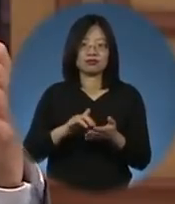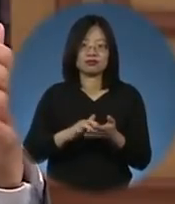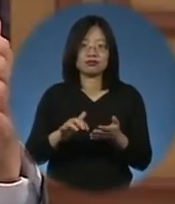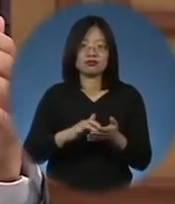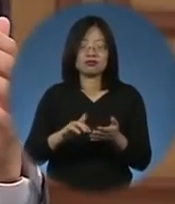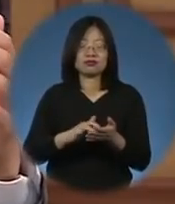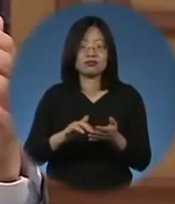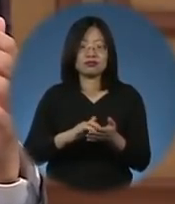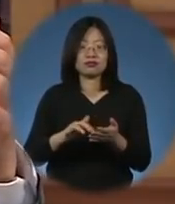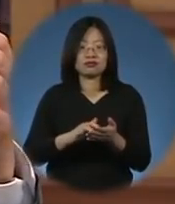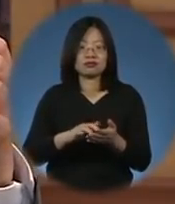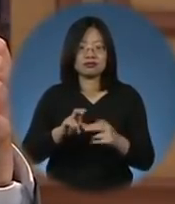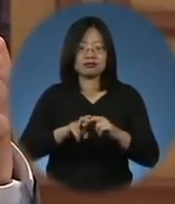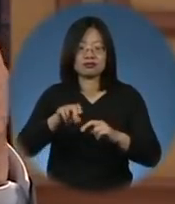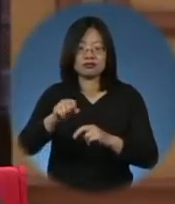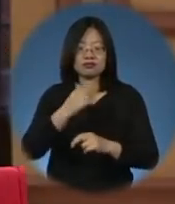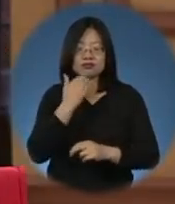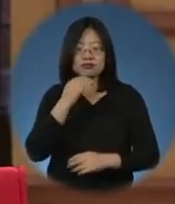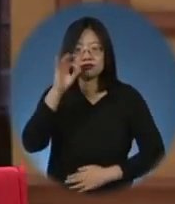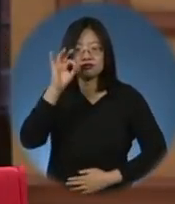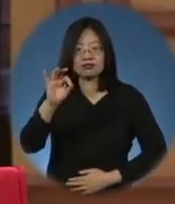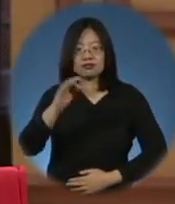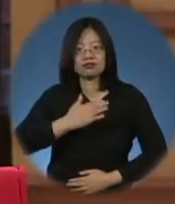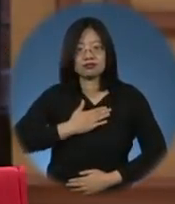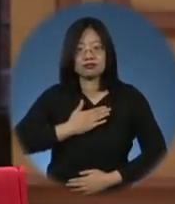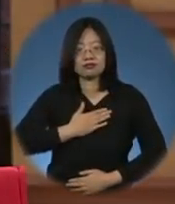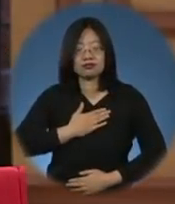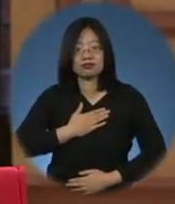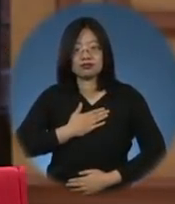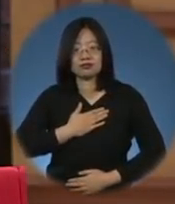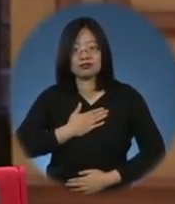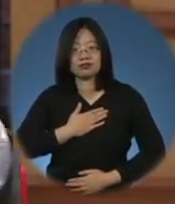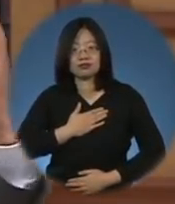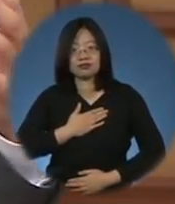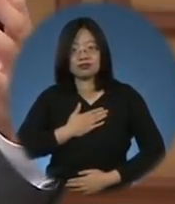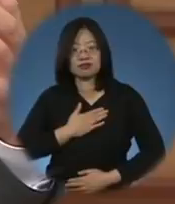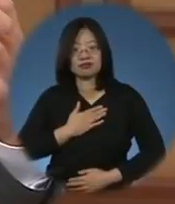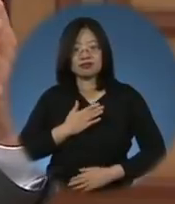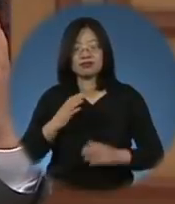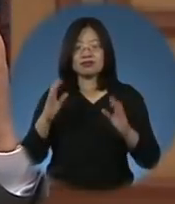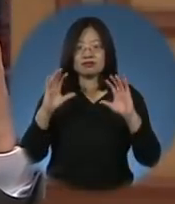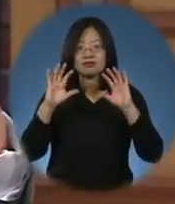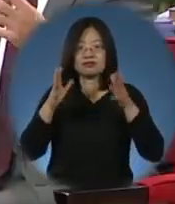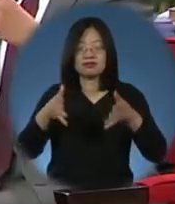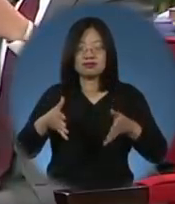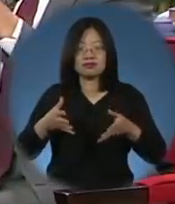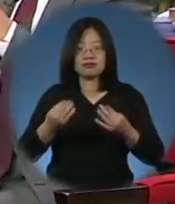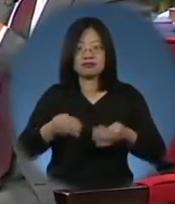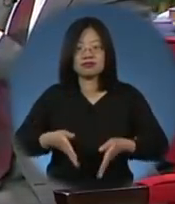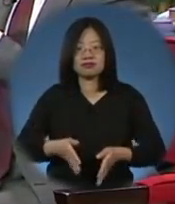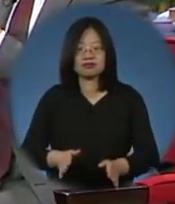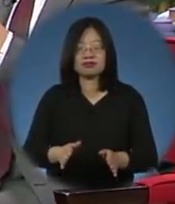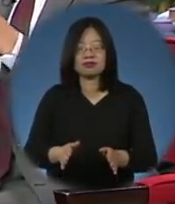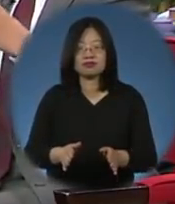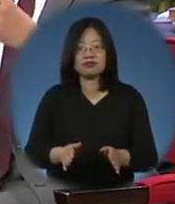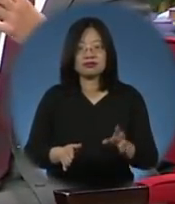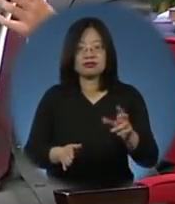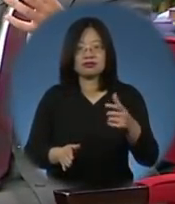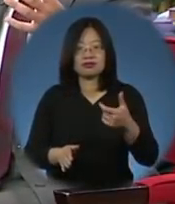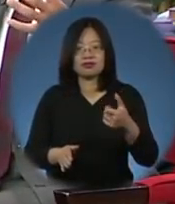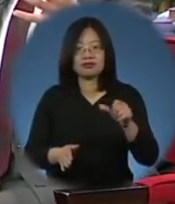제일 많은 걸 차지하는 연령대가 사실 저의 연령대입니다. 저희가 베이비부모 2세대 예, 한